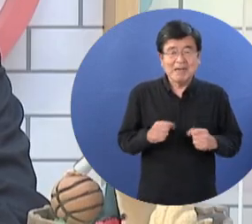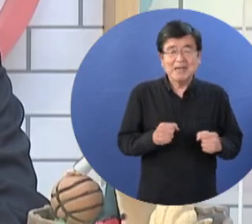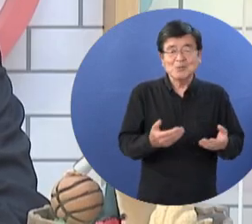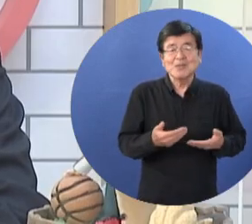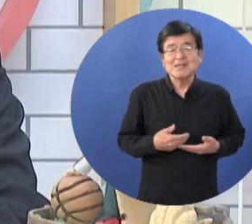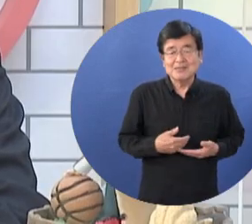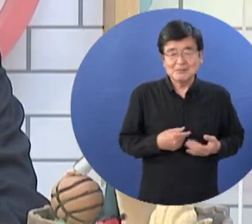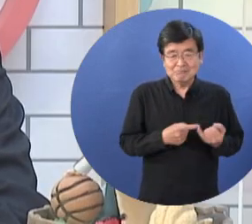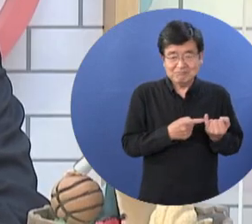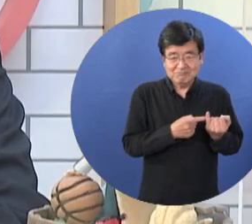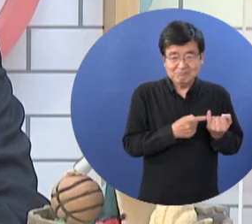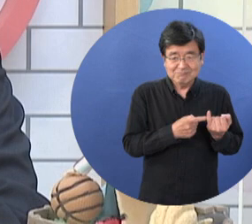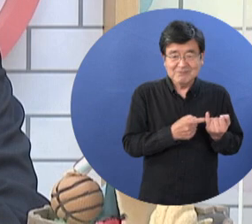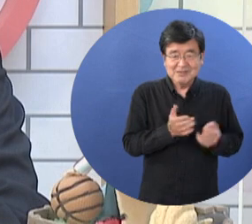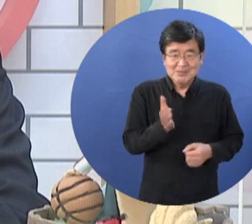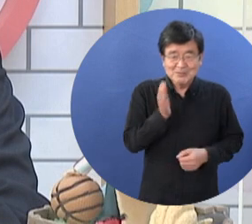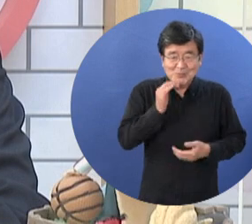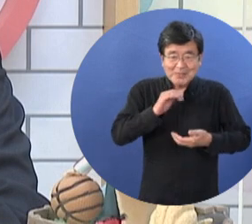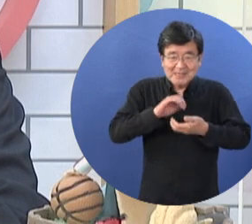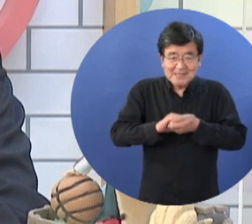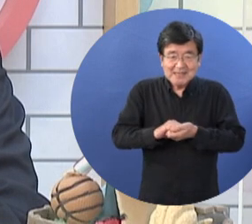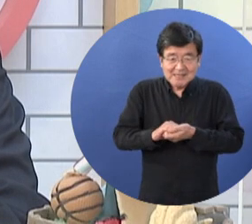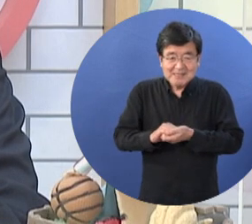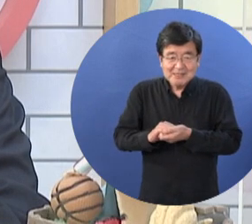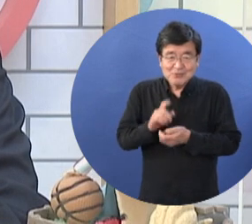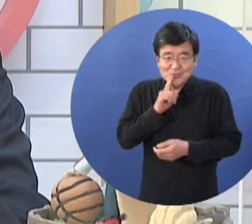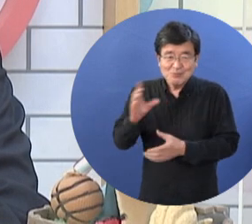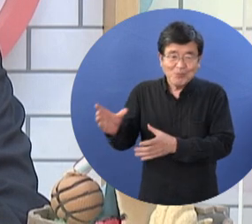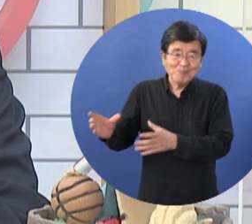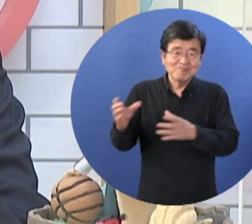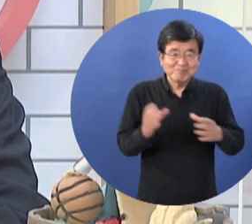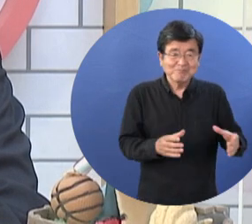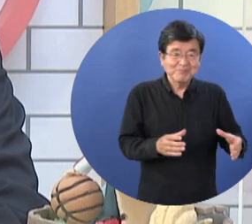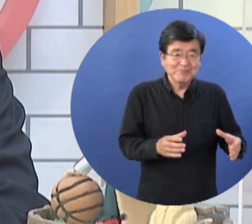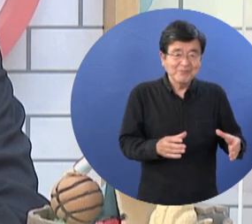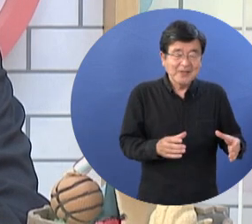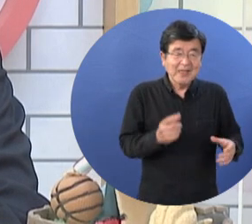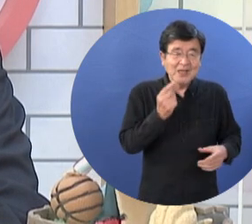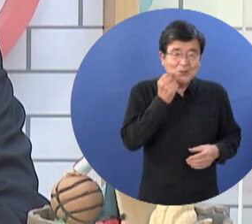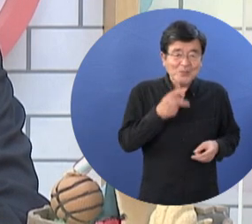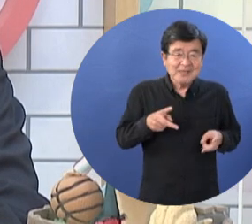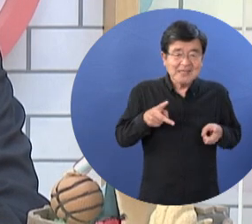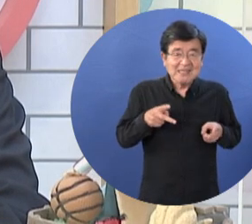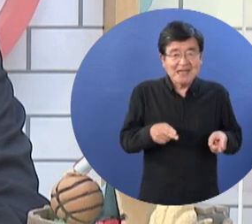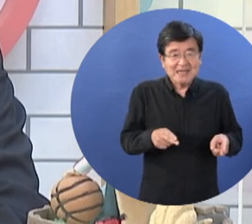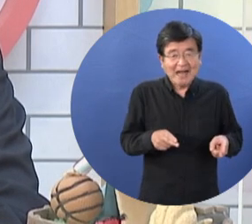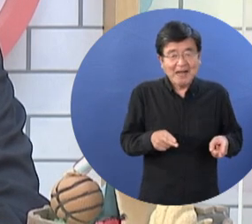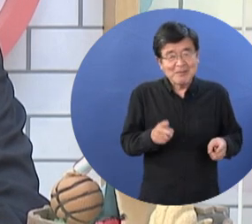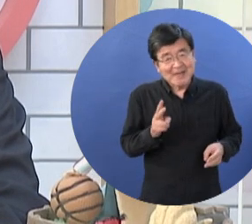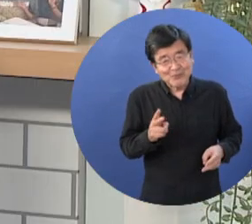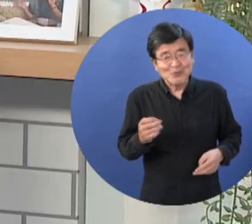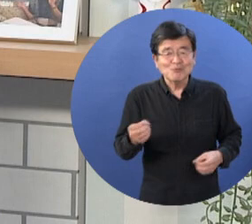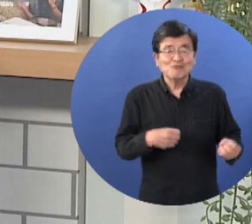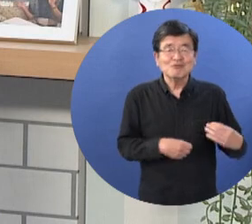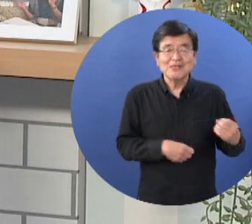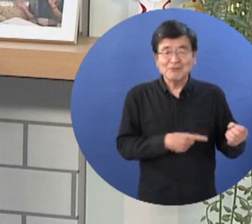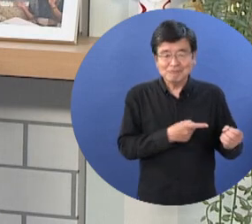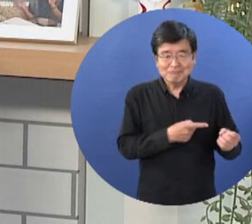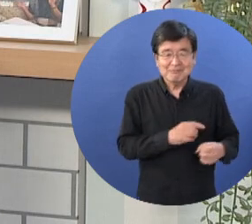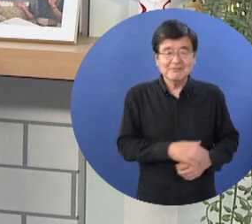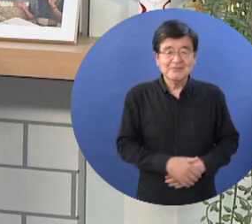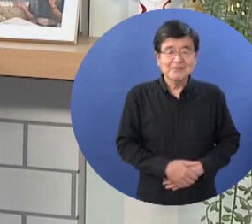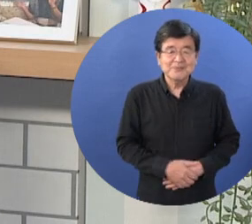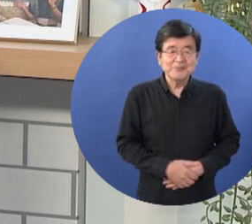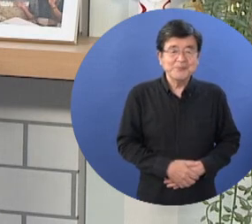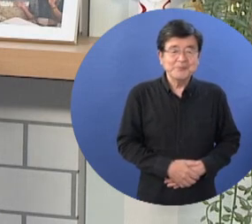しっかりしてくれてるので、お水を定期的になんか注文して、賞味期限切れたらみたいなことでや